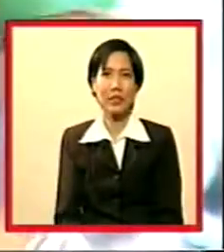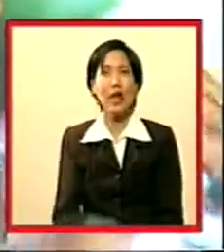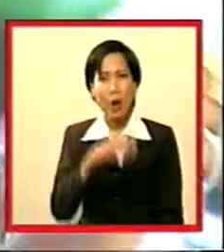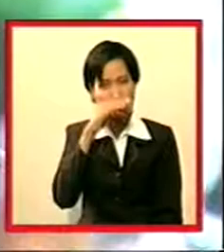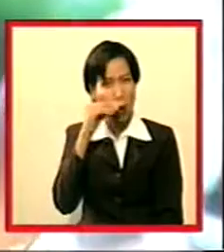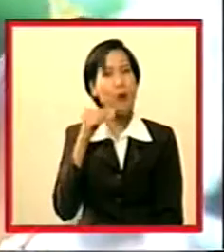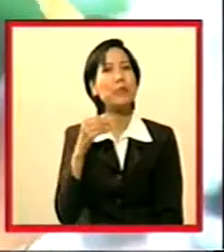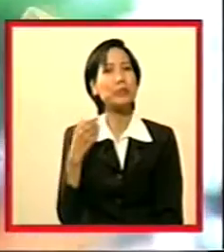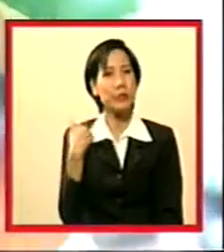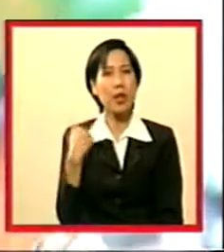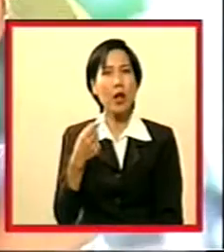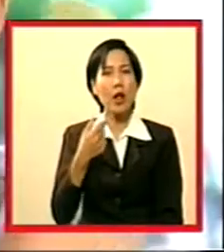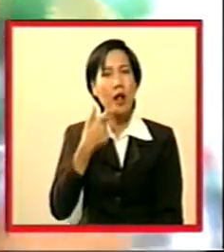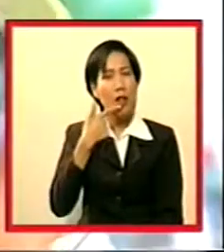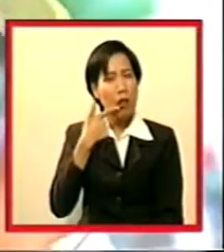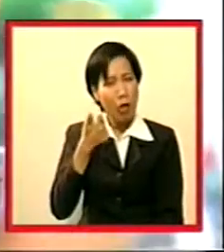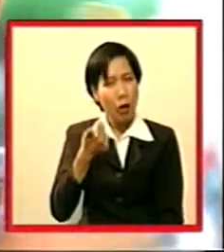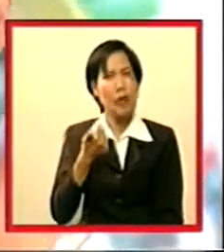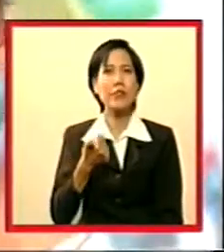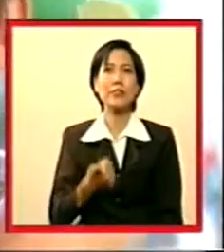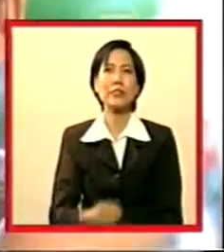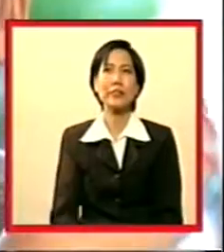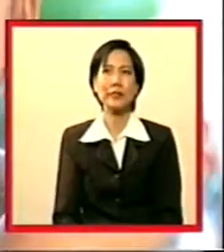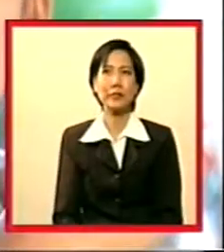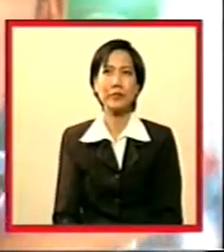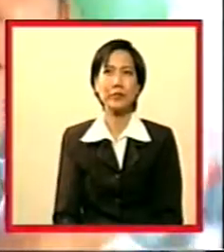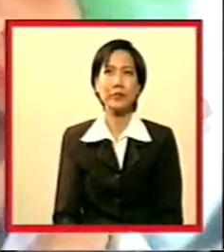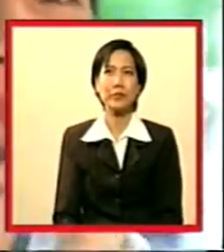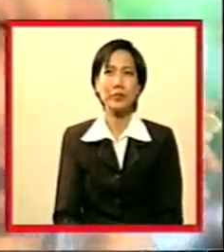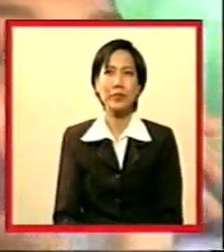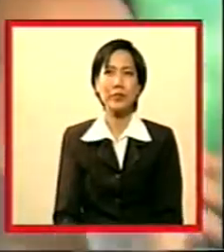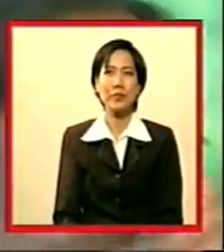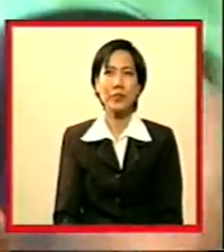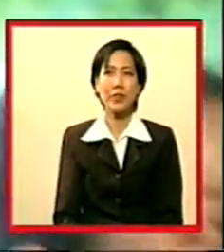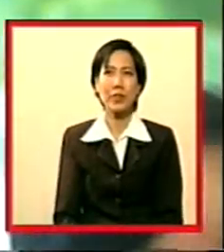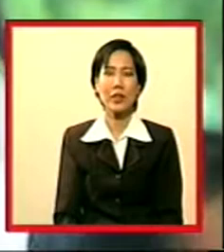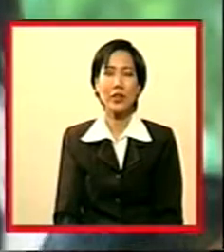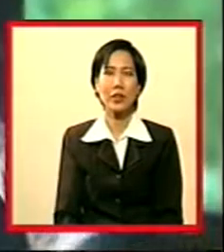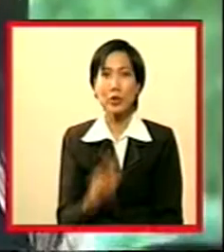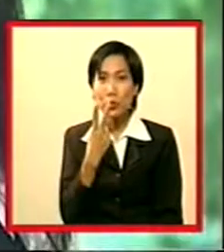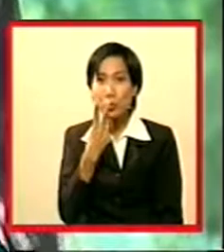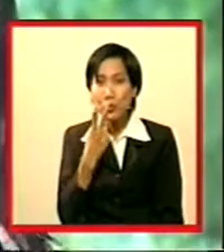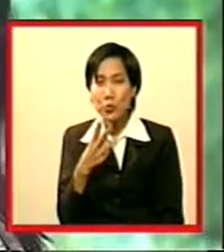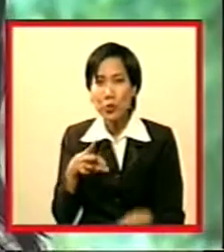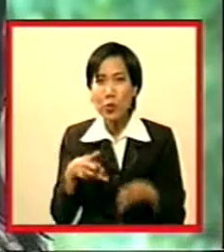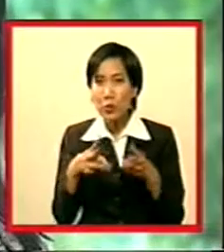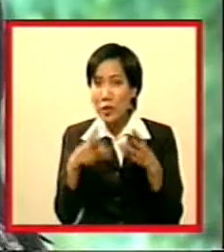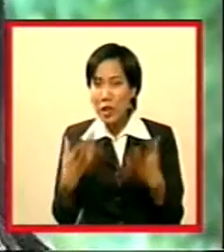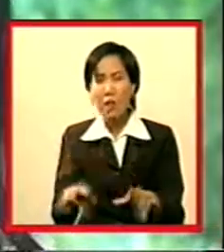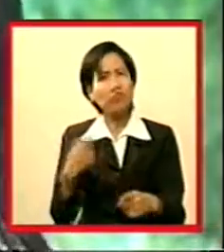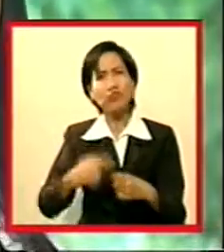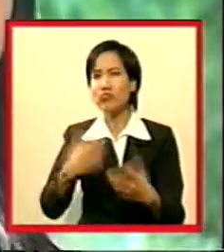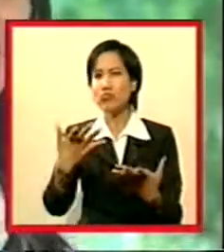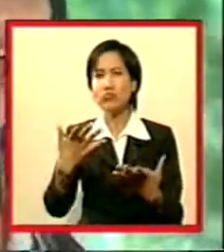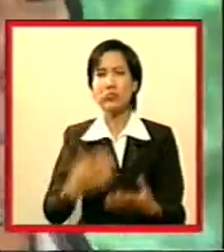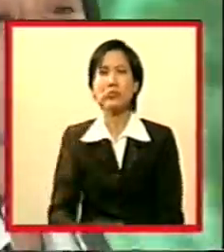อกจากจะหอมแล้วนะคะรสชาติก็ยังกลมกล่อมแล้วก็อร่อยด้วยค่ะ ค่ะดูจากวิธีการทำแล้วนะคะก็ทำไม่